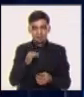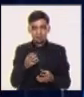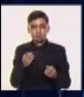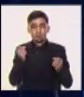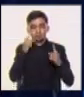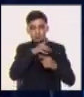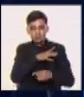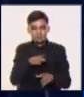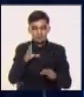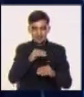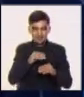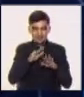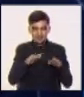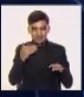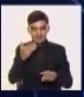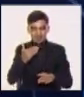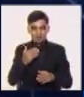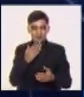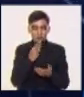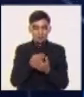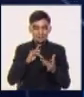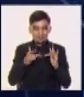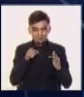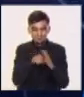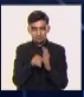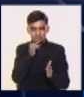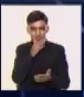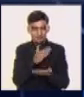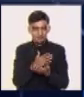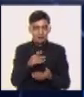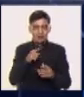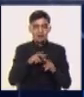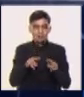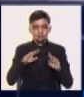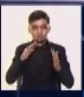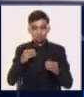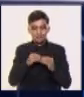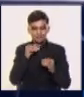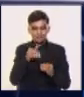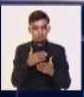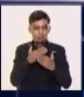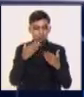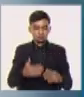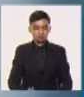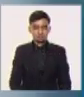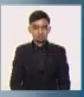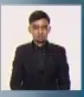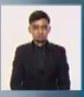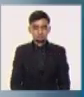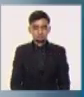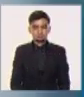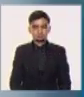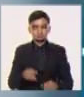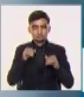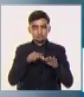что не у всех учеников и педагогов есть доступ к интернету. А таких случаев десятки тысяч. Для решения